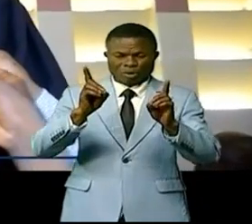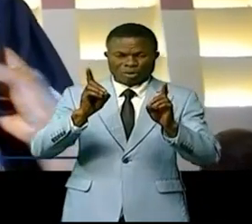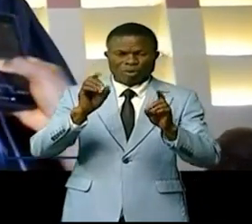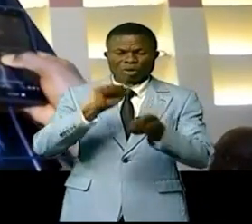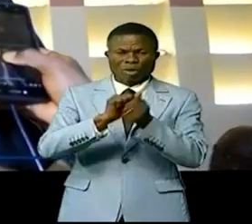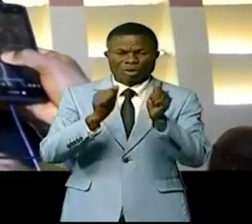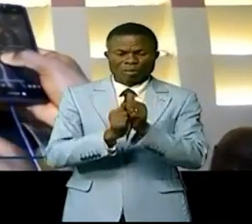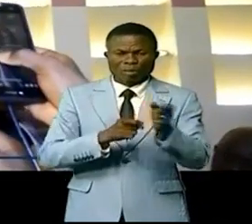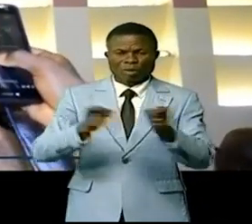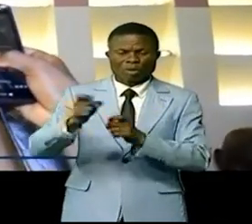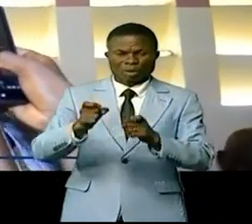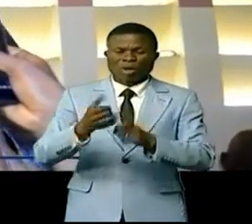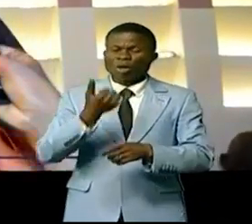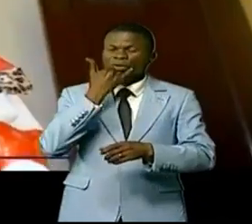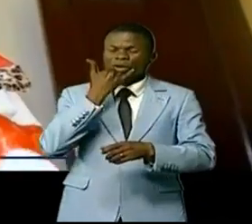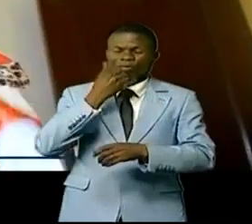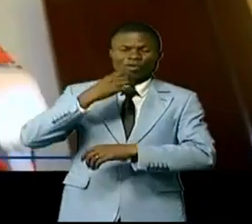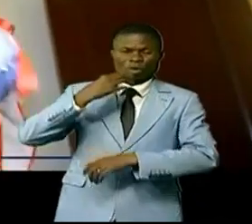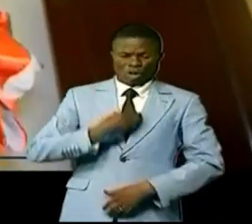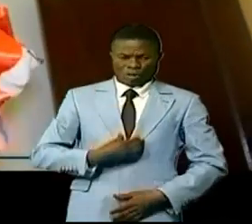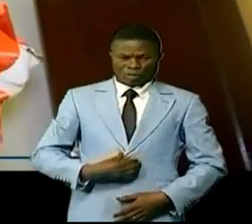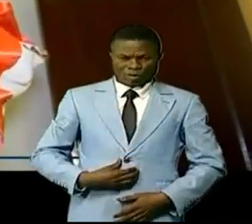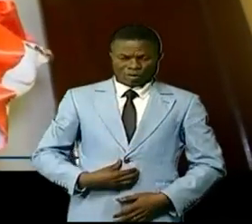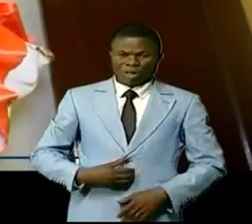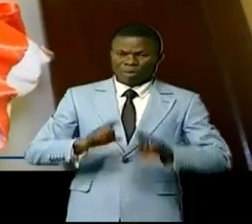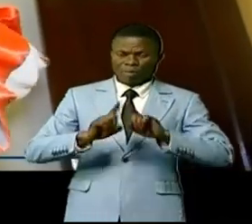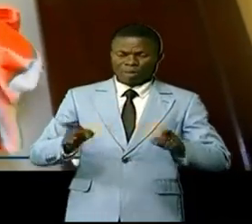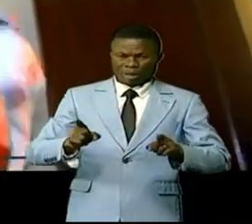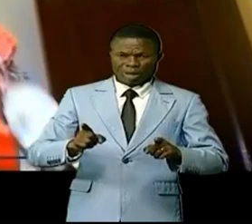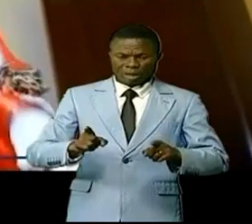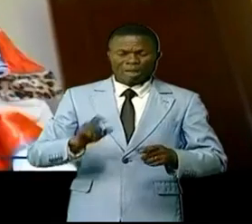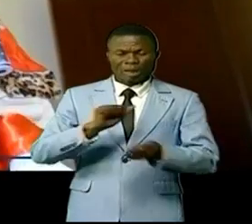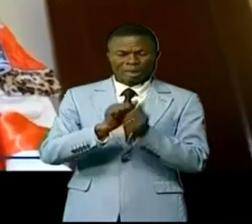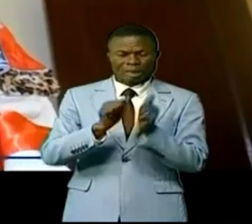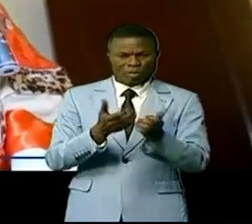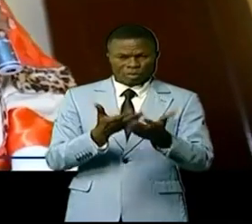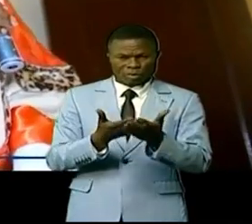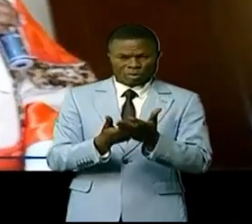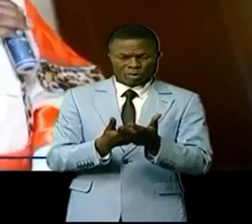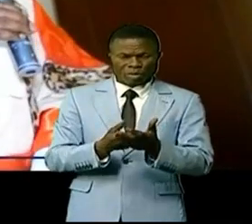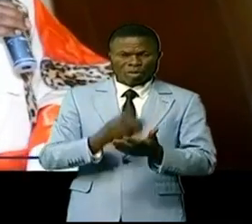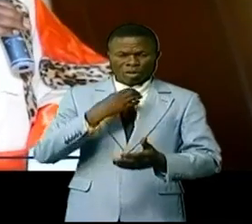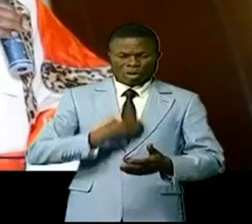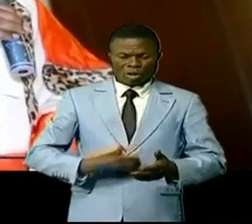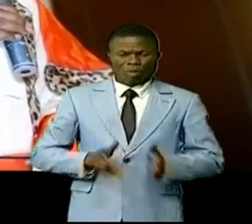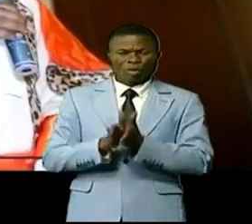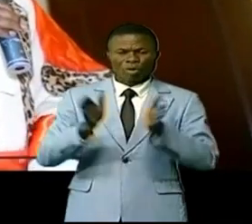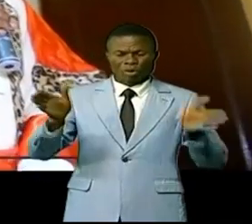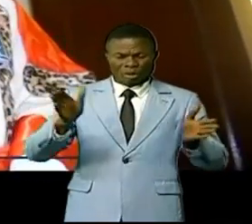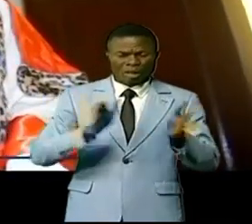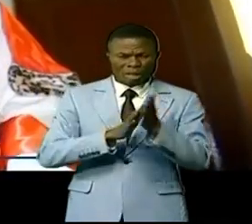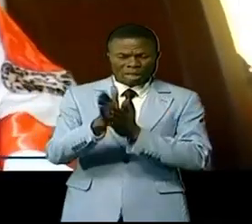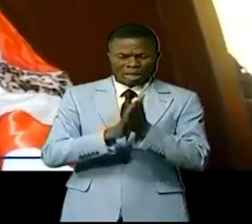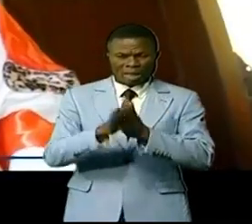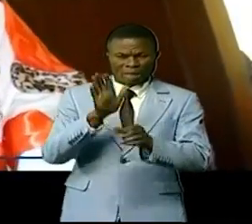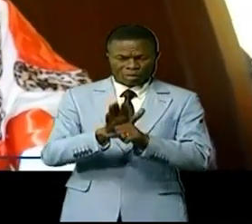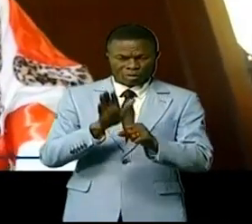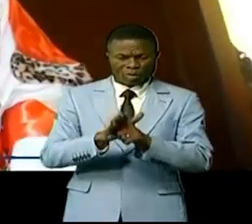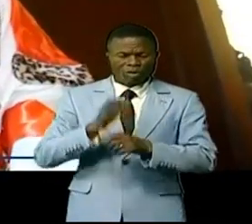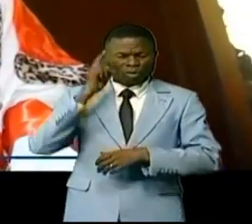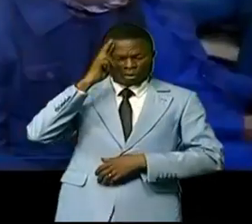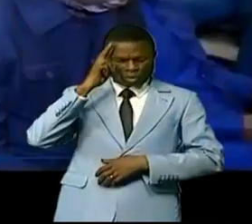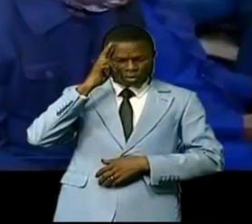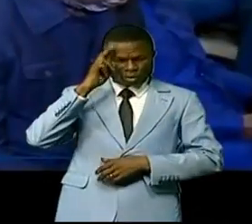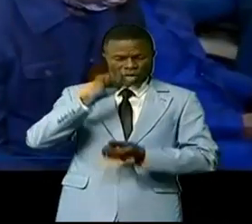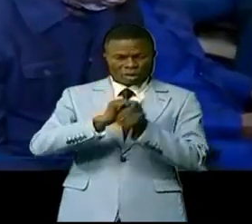les régimes d'infraction des avocats, alors que dans sa mercuriale, le procureur général a accentué sa réflexion